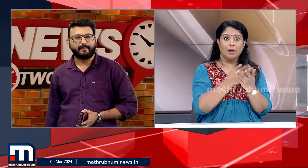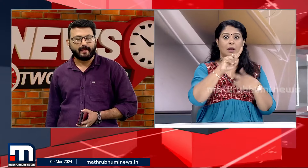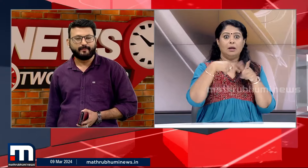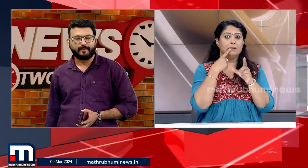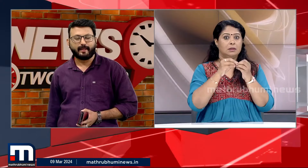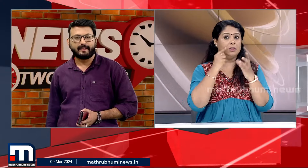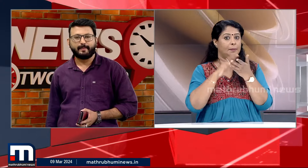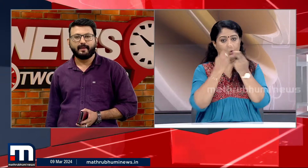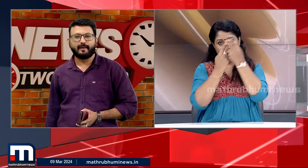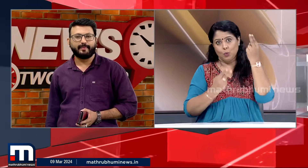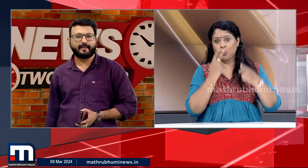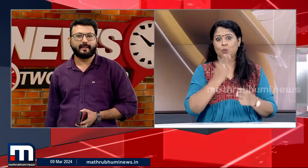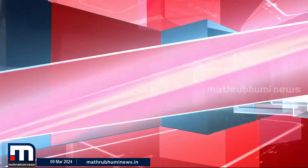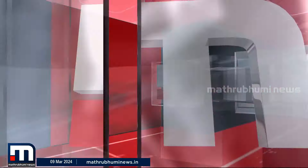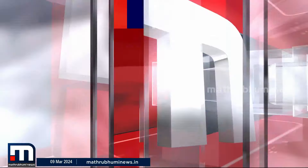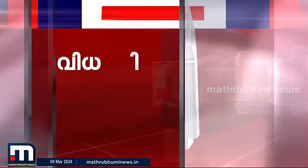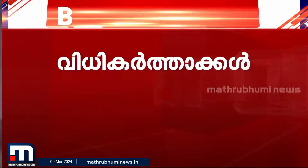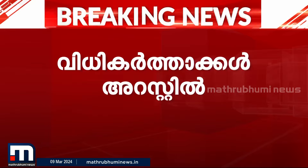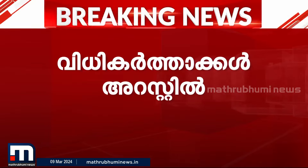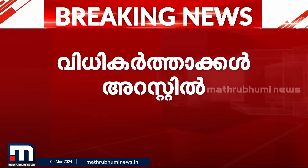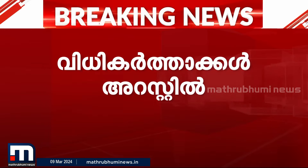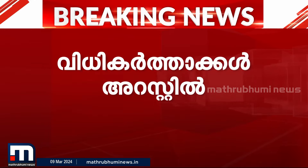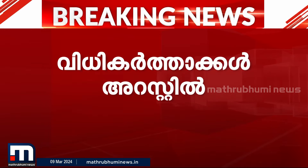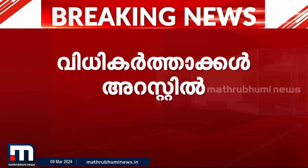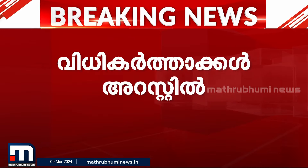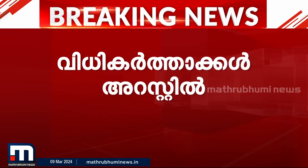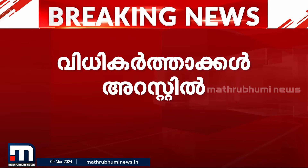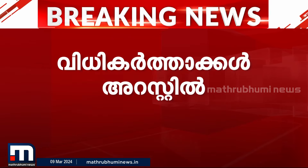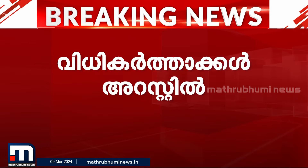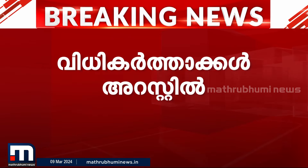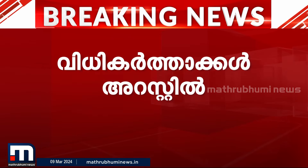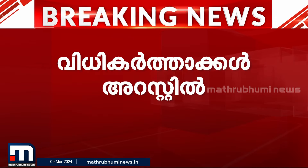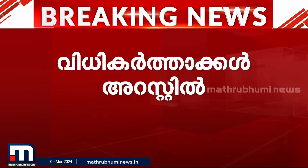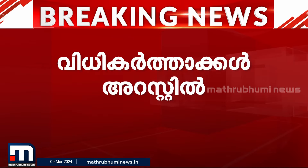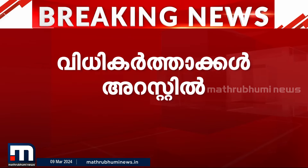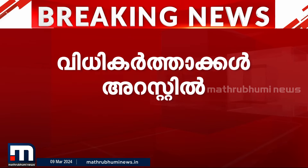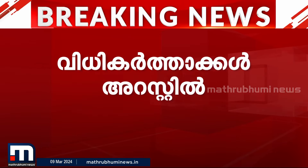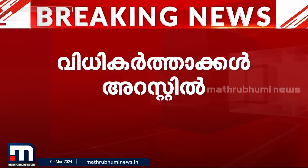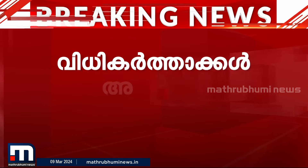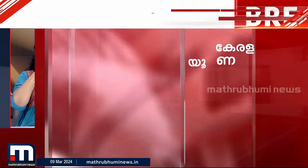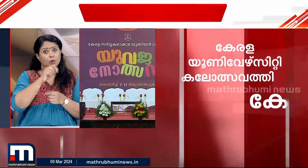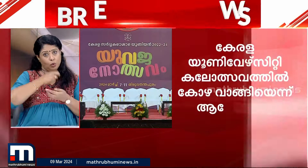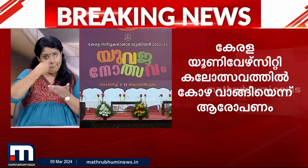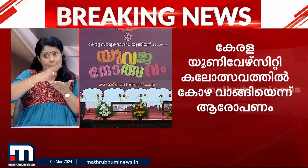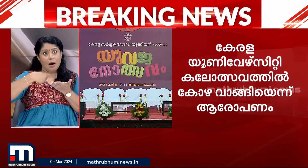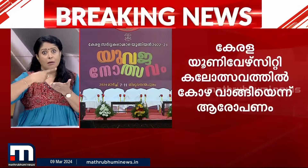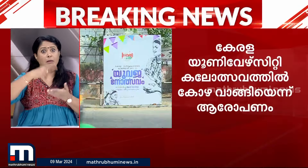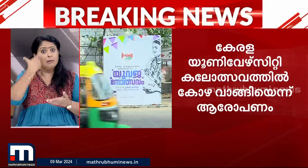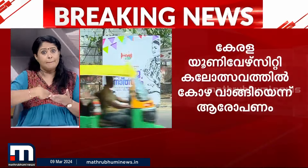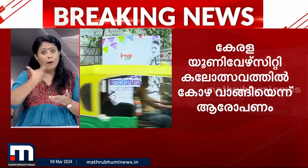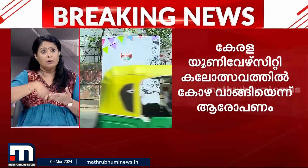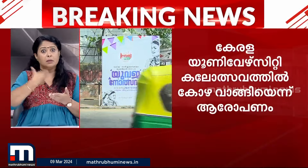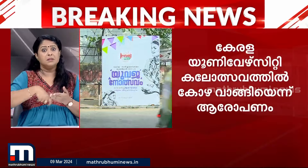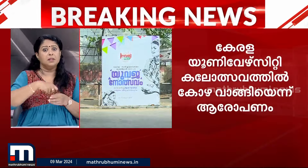വി നൽകും വിവരങ്ങൾ. ജെബിൻ, എന്തൊക്കെ തെളിവുകളുടെ കൂടി അടിസ്ഥാനത്തിലാണ്, പരാതിയുടെ അടിസ്ഥാനത്തിലാണ് ഇപ്പോൾ വിധികർത്താക്കൾക്കെതിരെ അറസ്റ്റ്